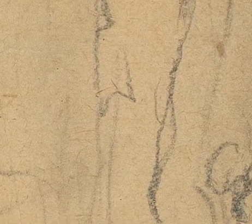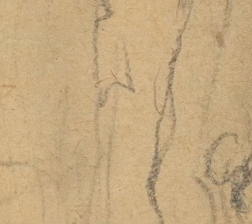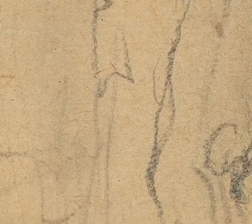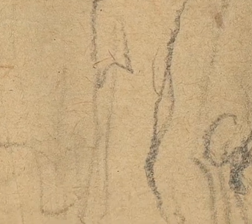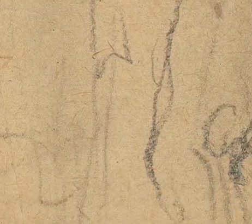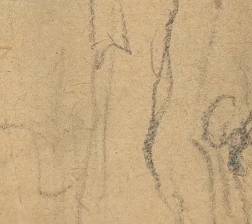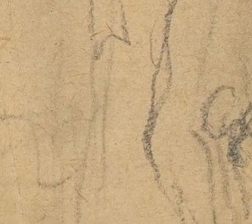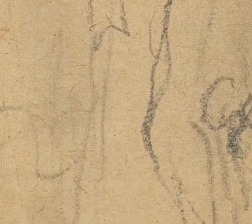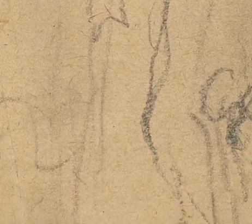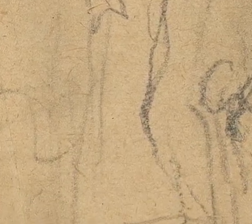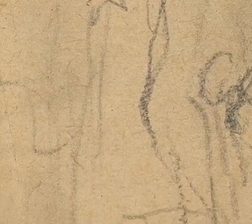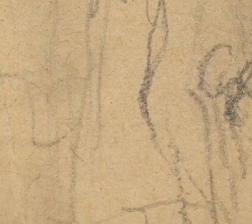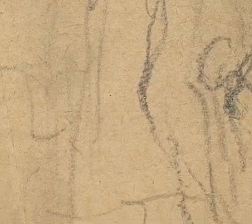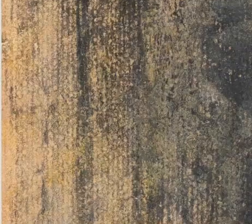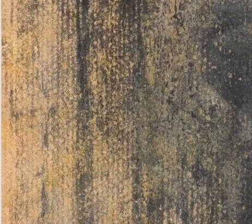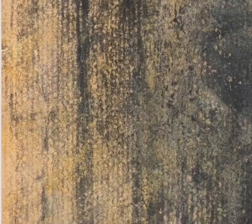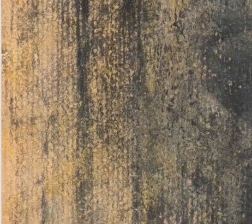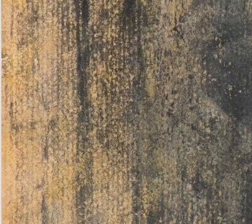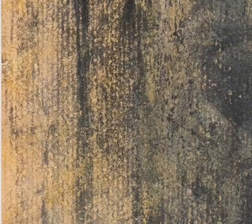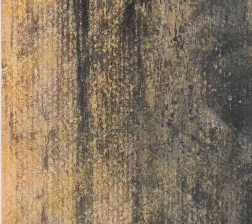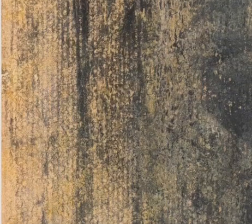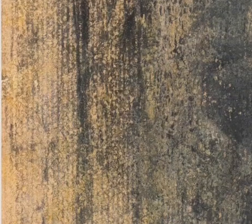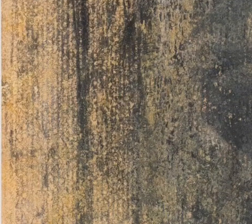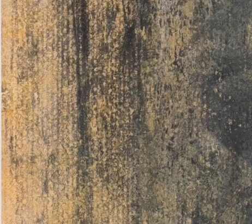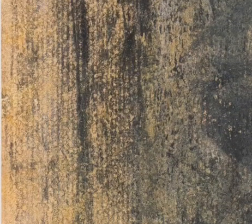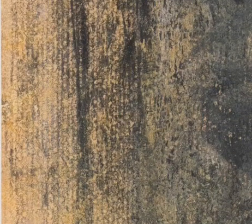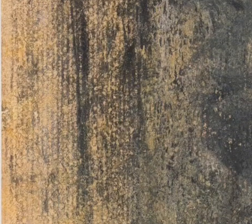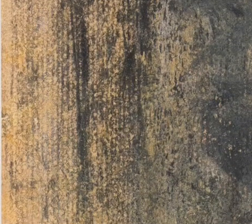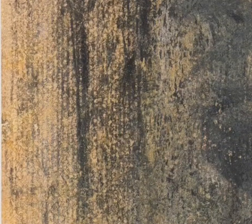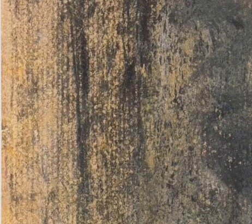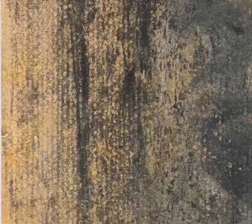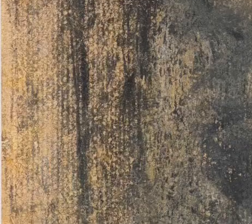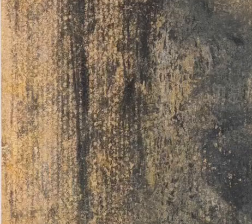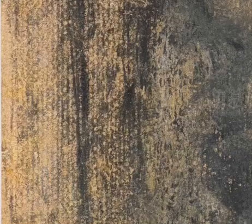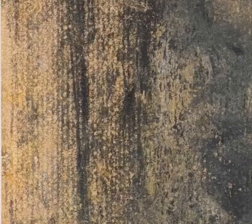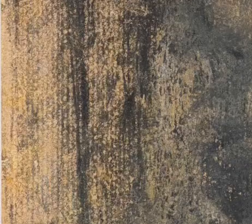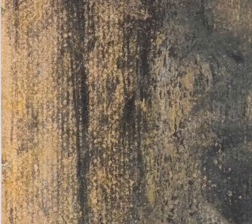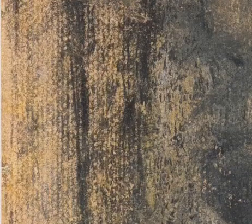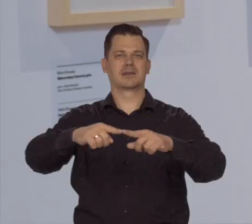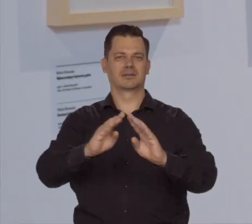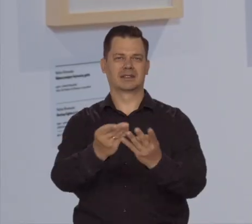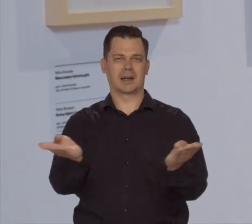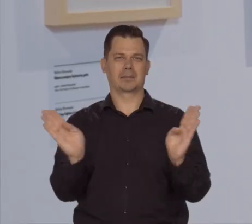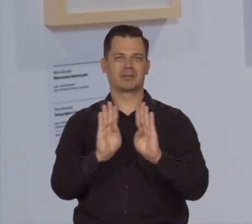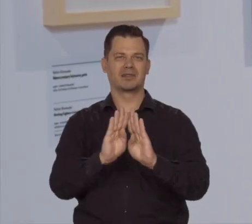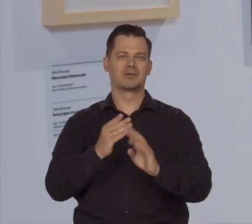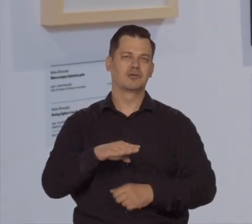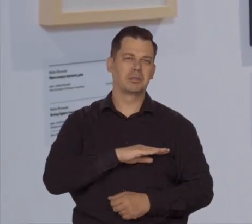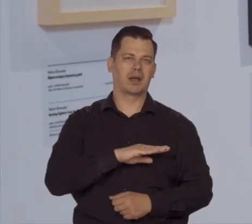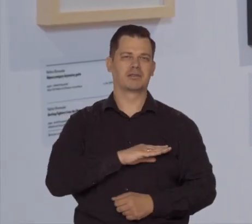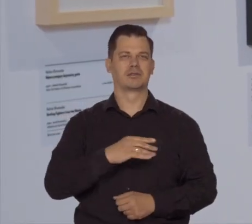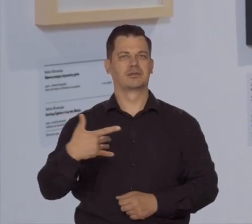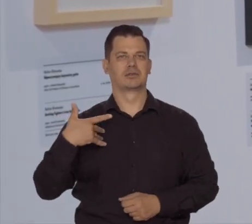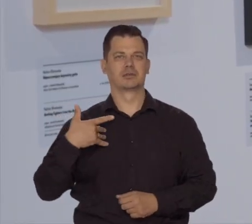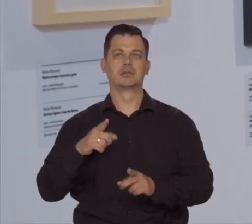nic pomnikowości, w sposób niedościgły i zarazem bolesny upamiętniają mieszkańców dzielnicy zamkniętej, ich śmierć,